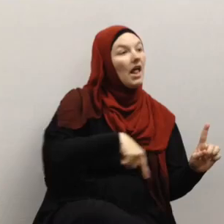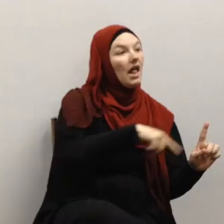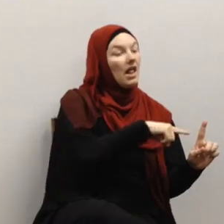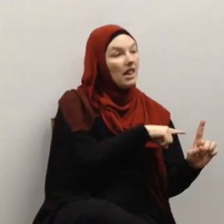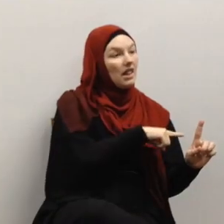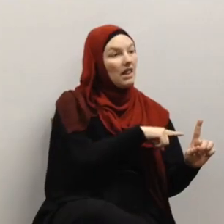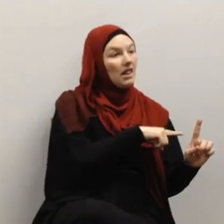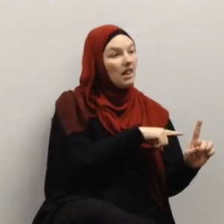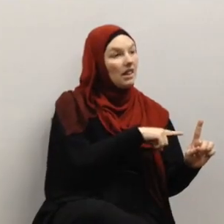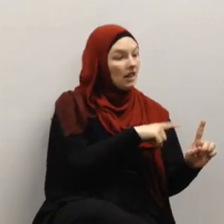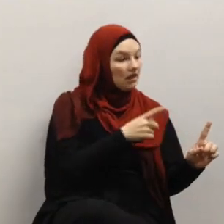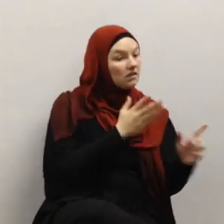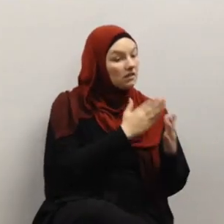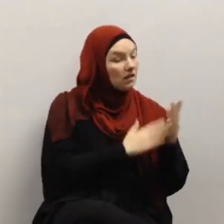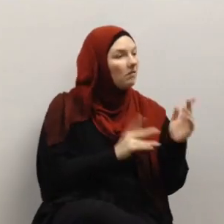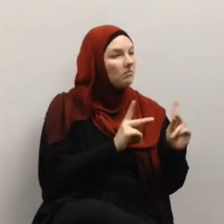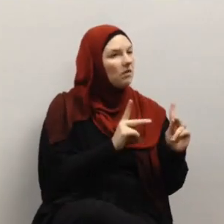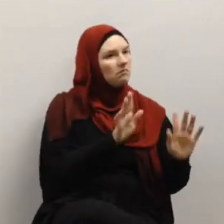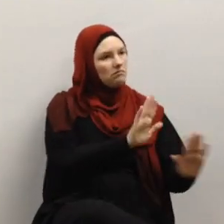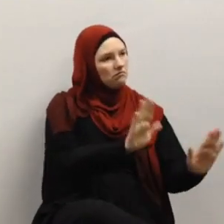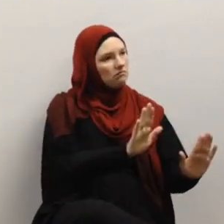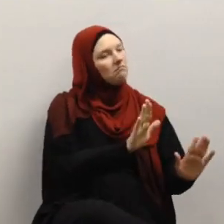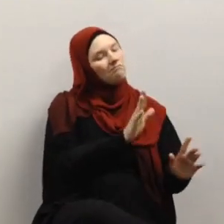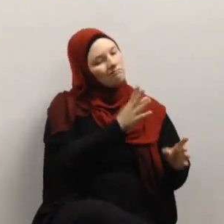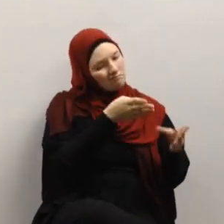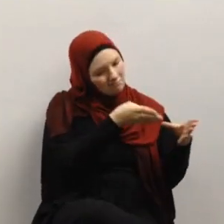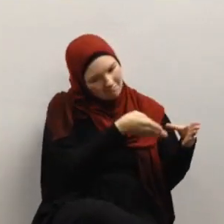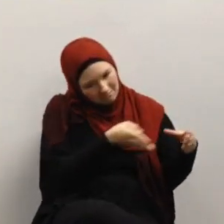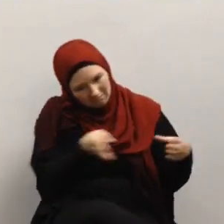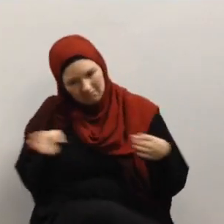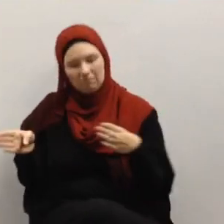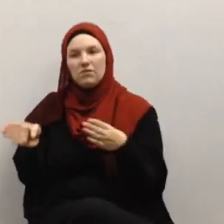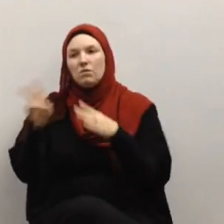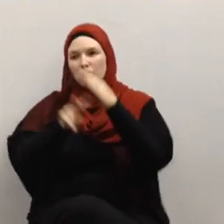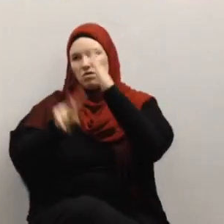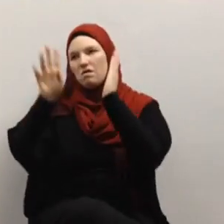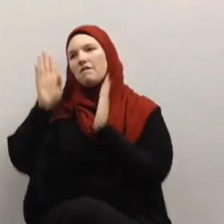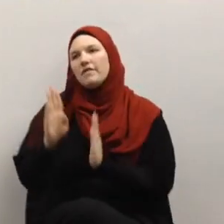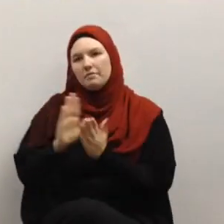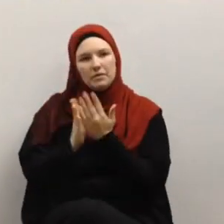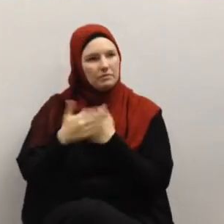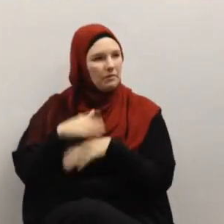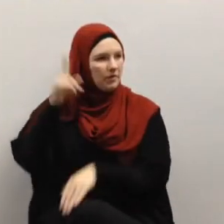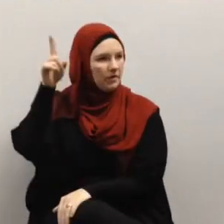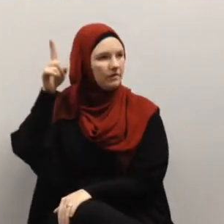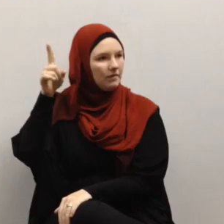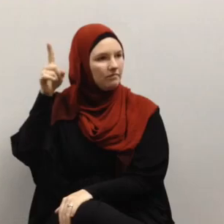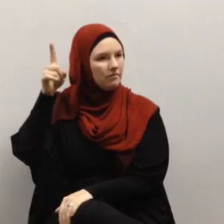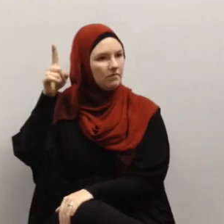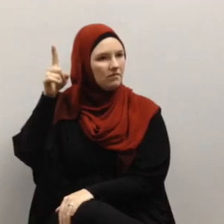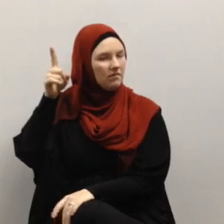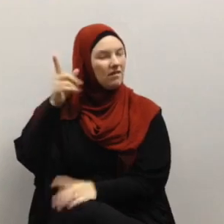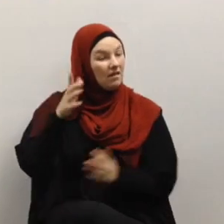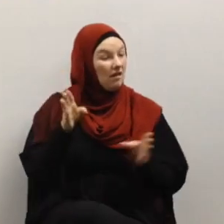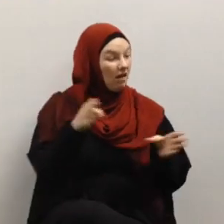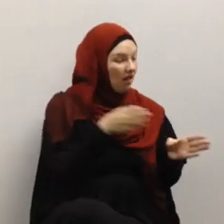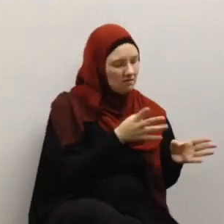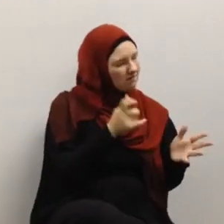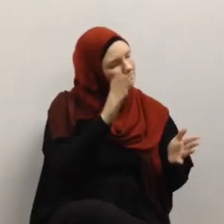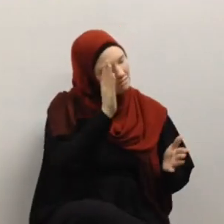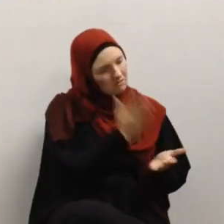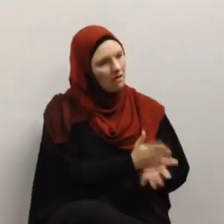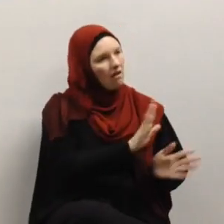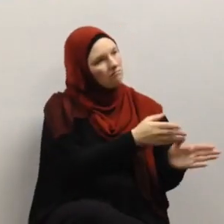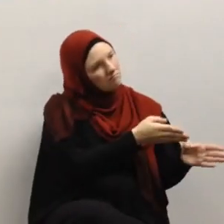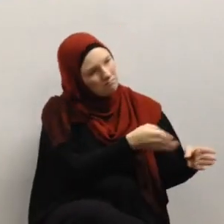Allah and the guidance of His Prophet sallallahu alayhi wa sallam. وَيُرِيدُ الشَّيْطَانُ أَن يُضِلَّهُمْ